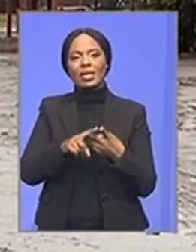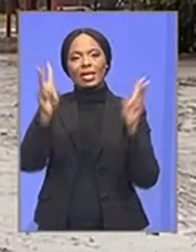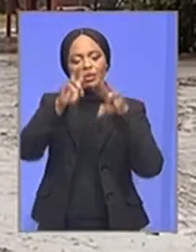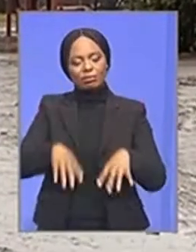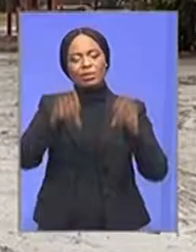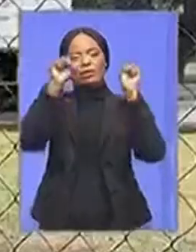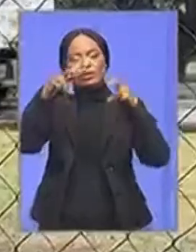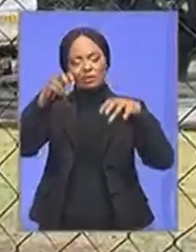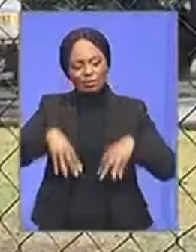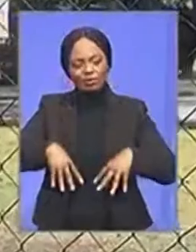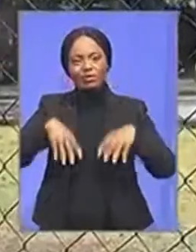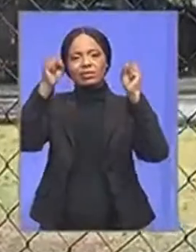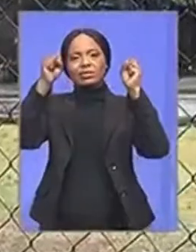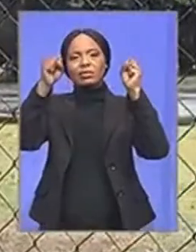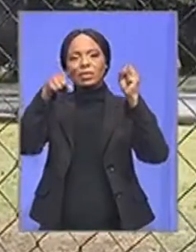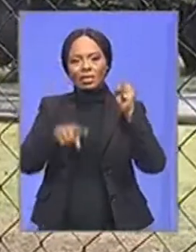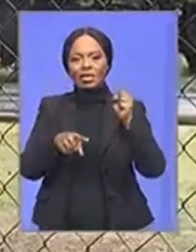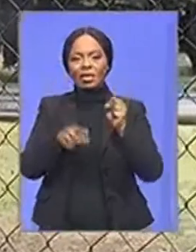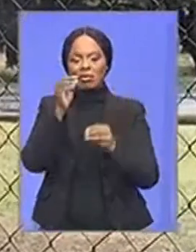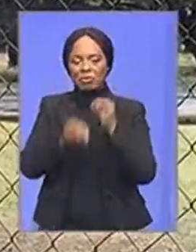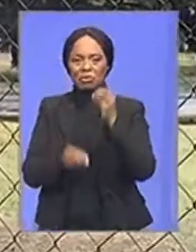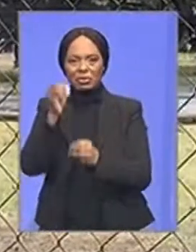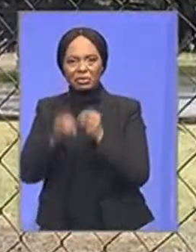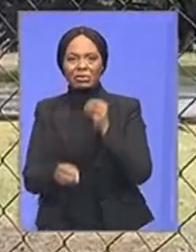direlang gona. Seno se tlile go baka gore badiri ba